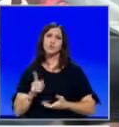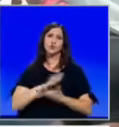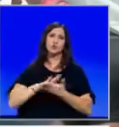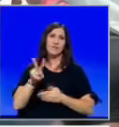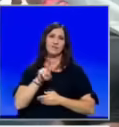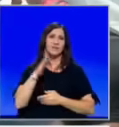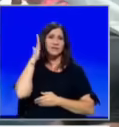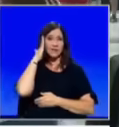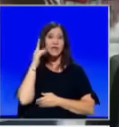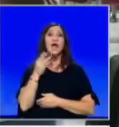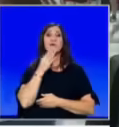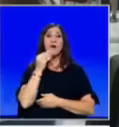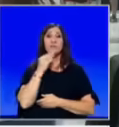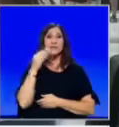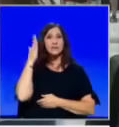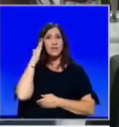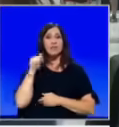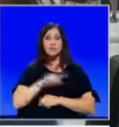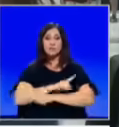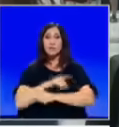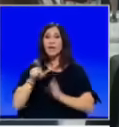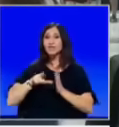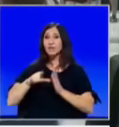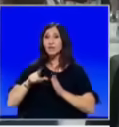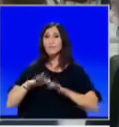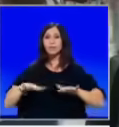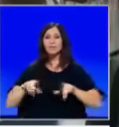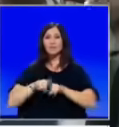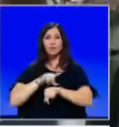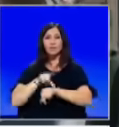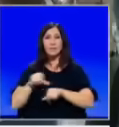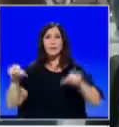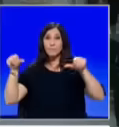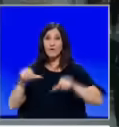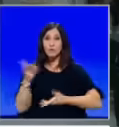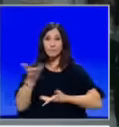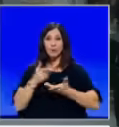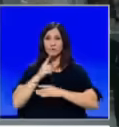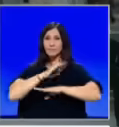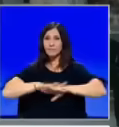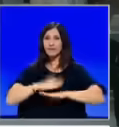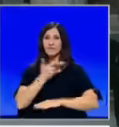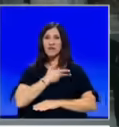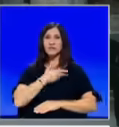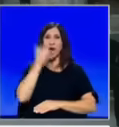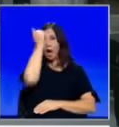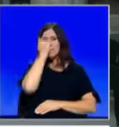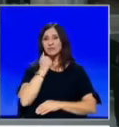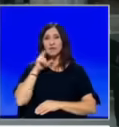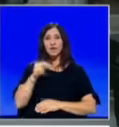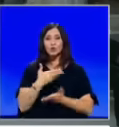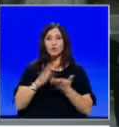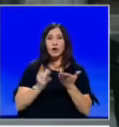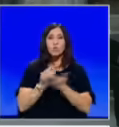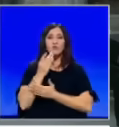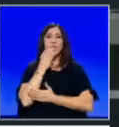еврейската държава и днес е в сила извънредно положение. В същото време отново провал на преговорите за примирие в Газа. Хамас заяви, че отхвърля